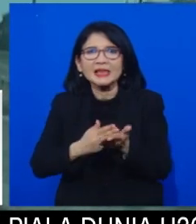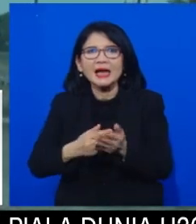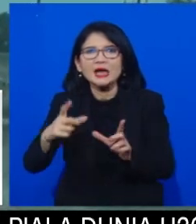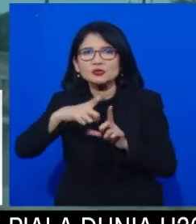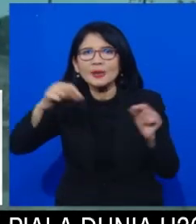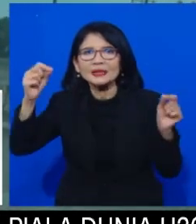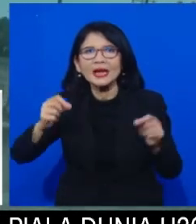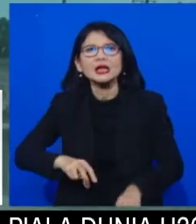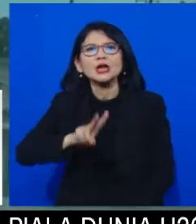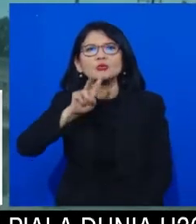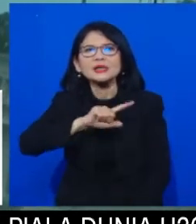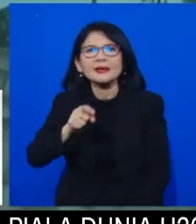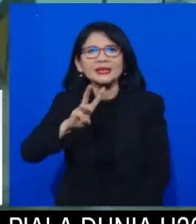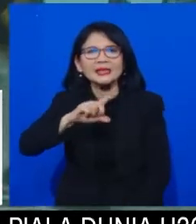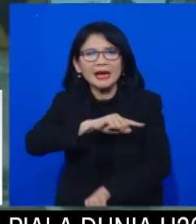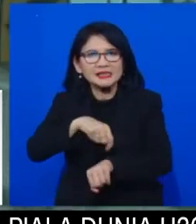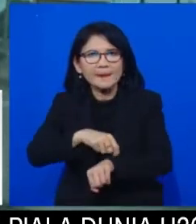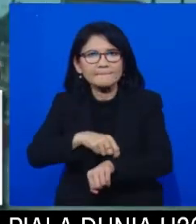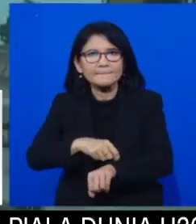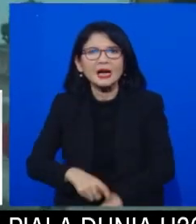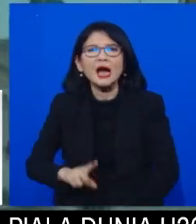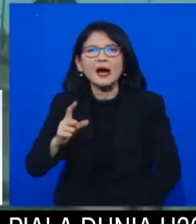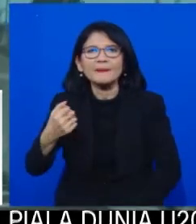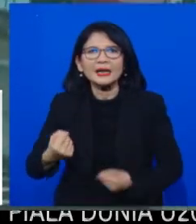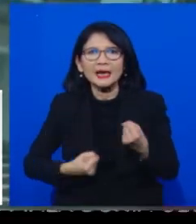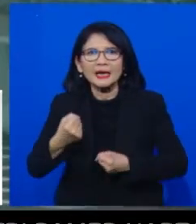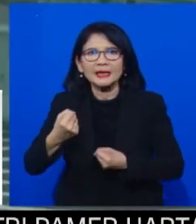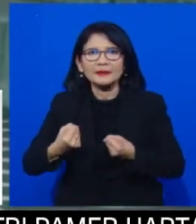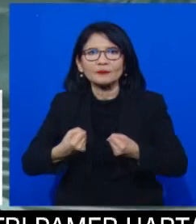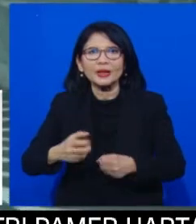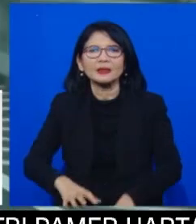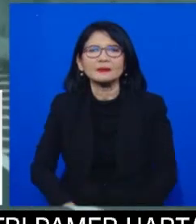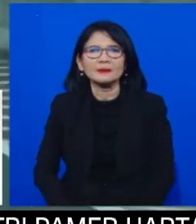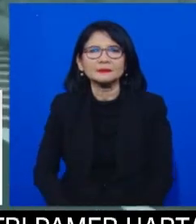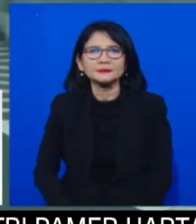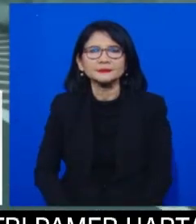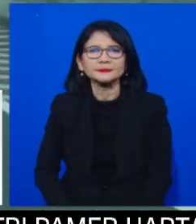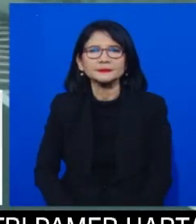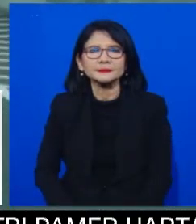dua setengah hingga 3 jam perjalanan dengan menggunakan kendaraan roda empat Indonesia